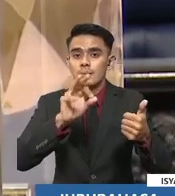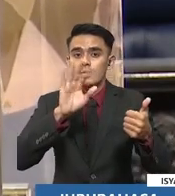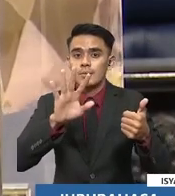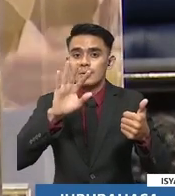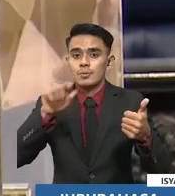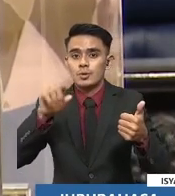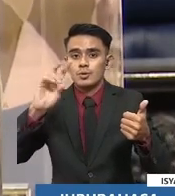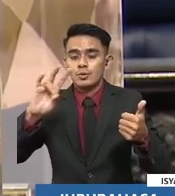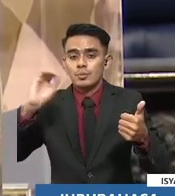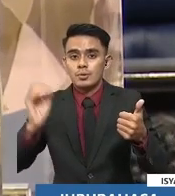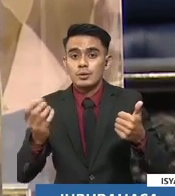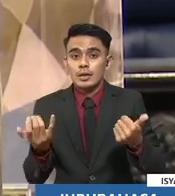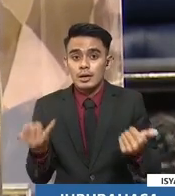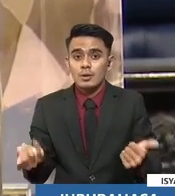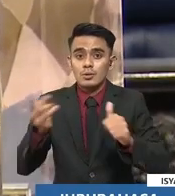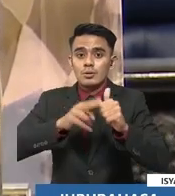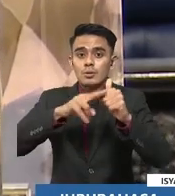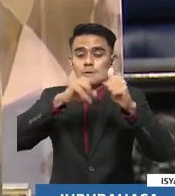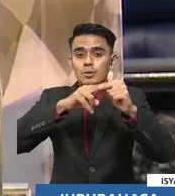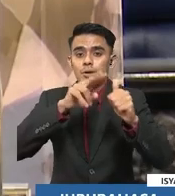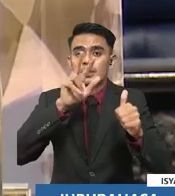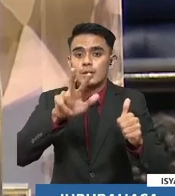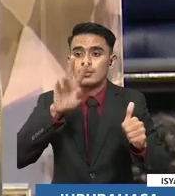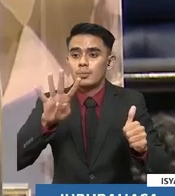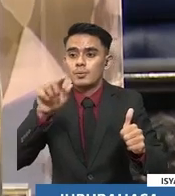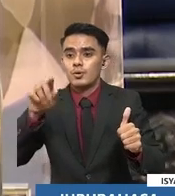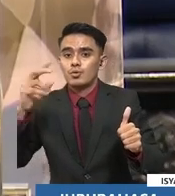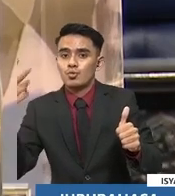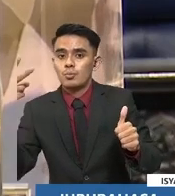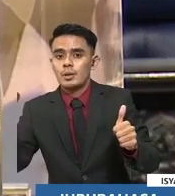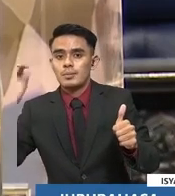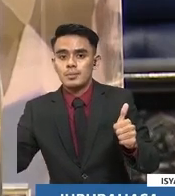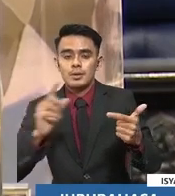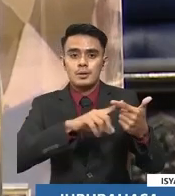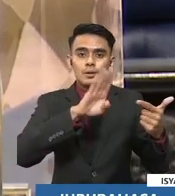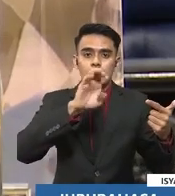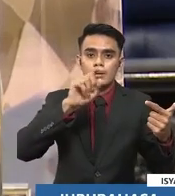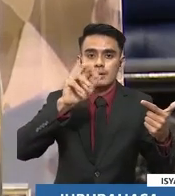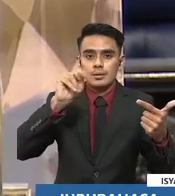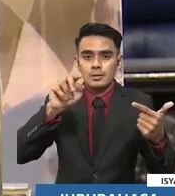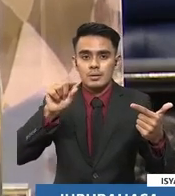25.97% tapi kini telah meningkat pada 2021 34.12%. Betung